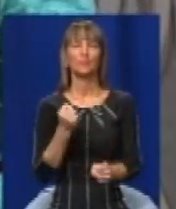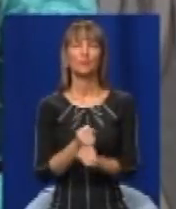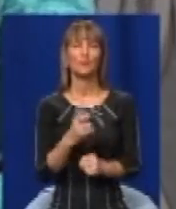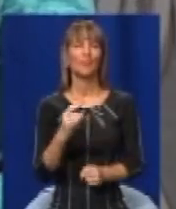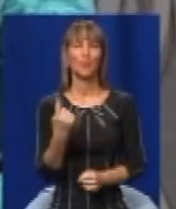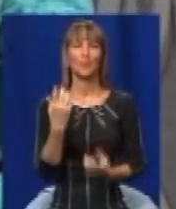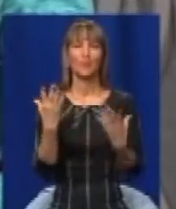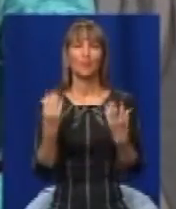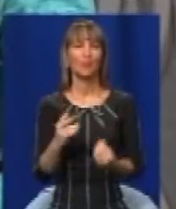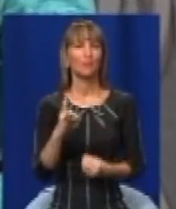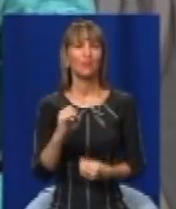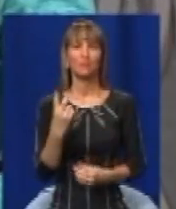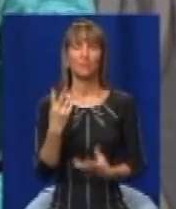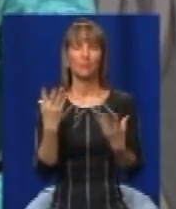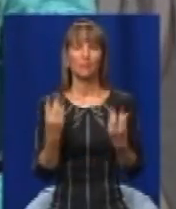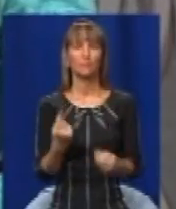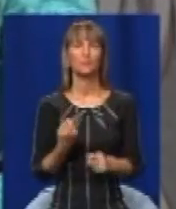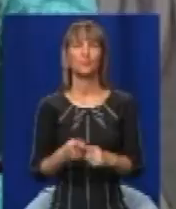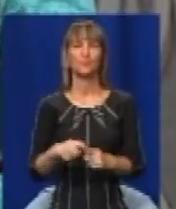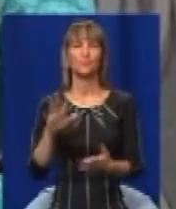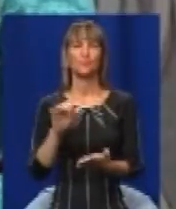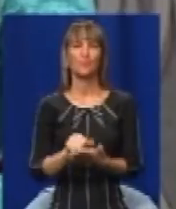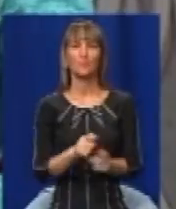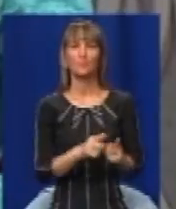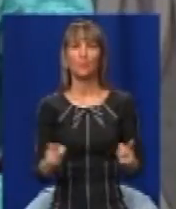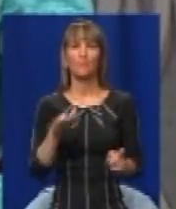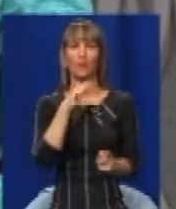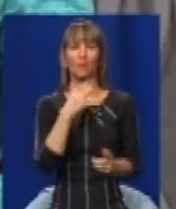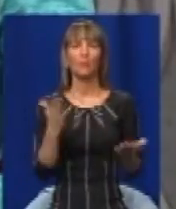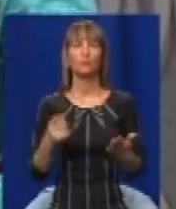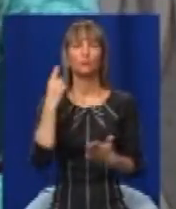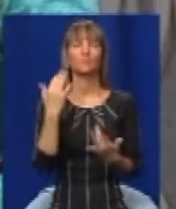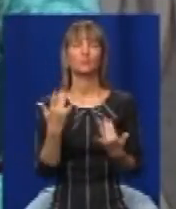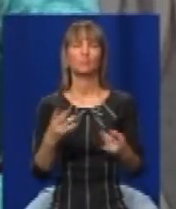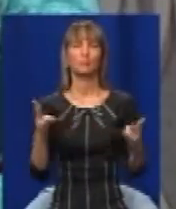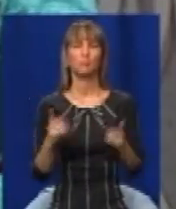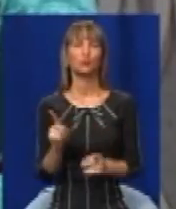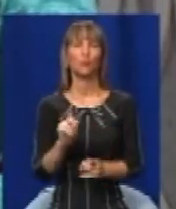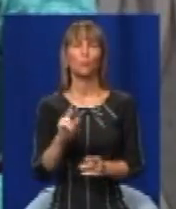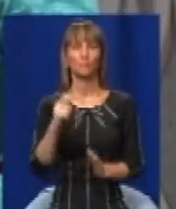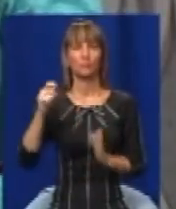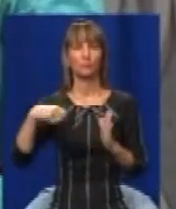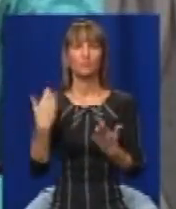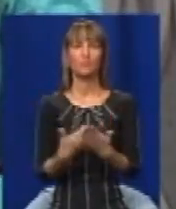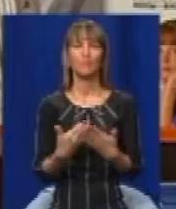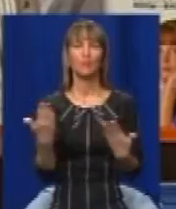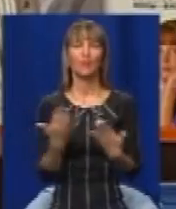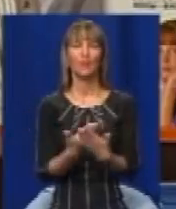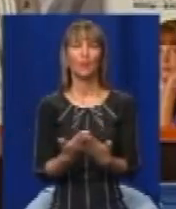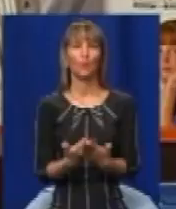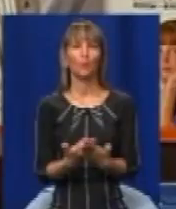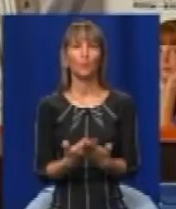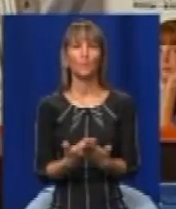не один день, не два дні, а це займає деякий проміжок часу. Як думаєш, скільки необхідно, щоб зняти, наприклад, фільм?